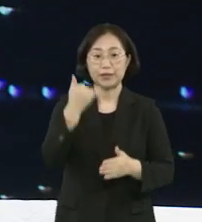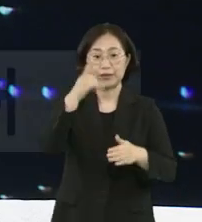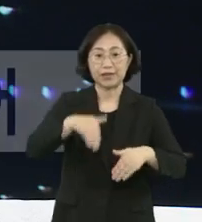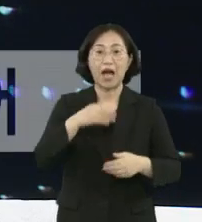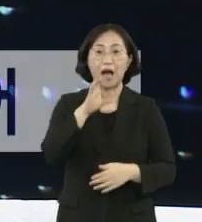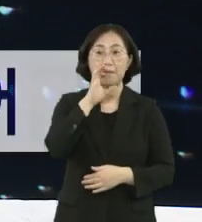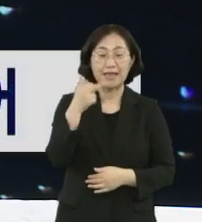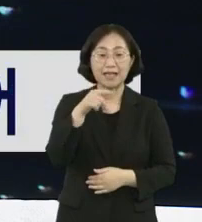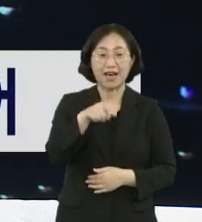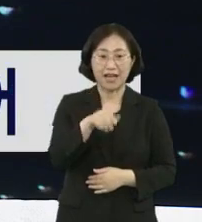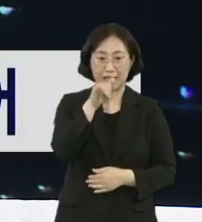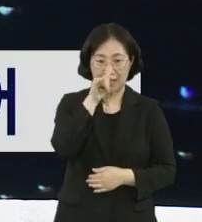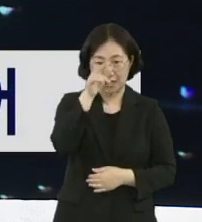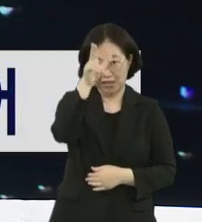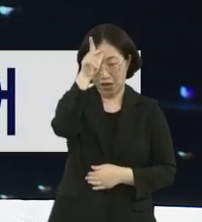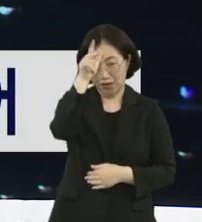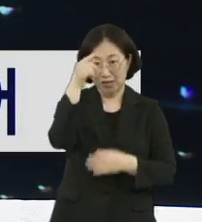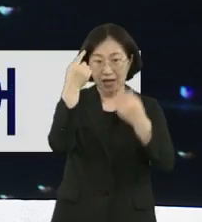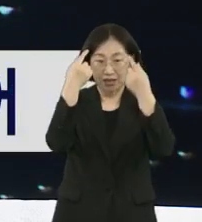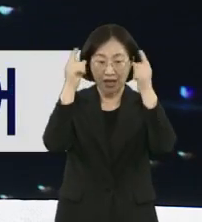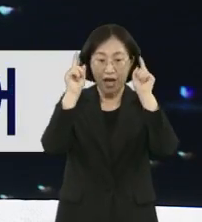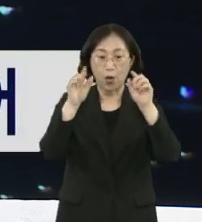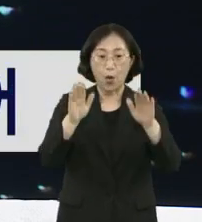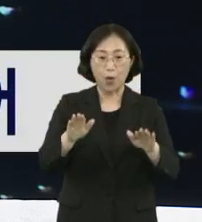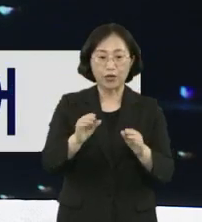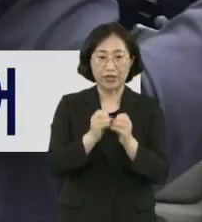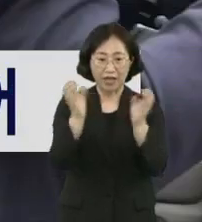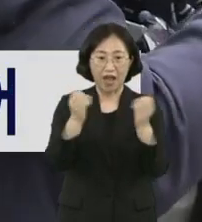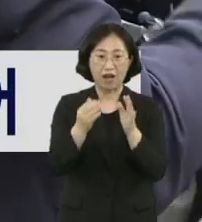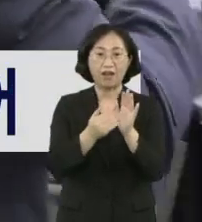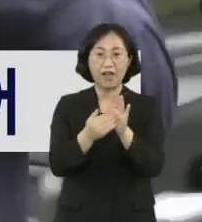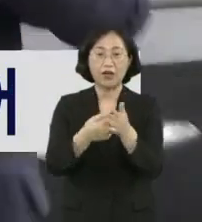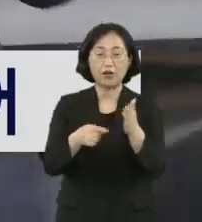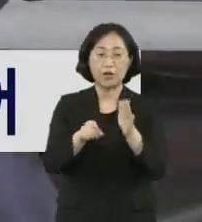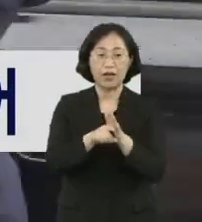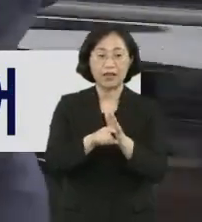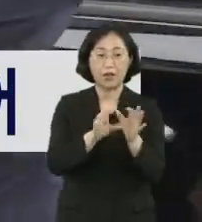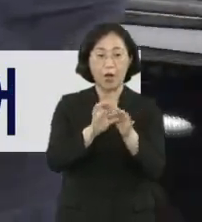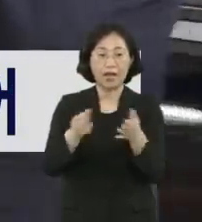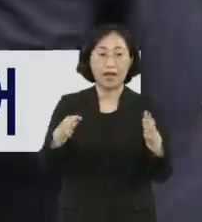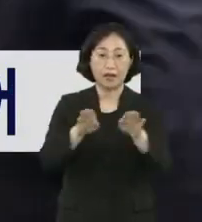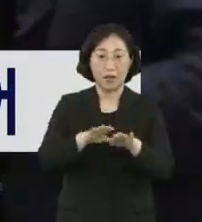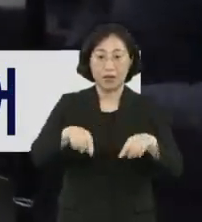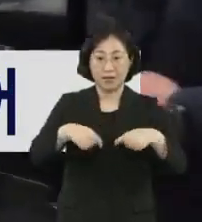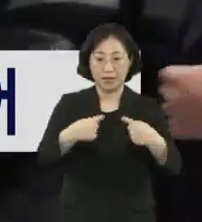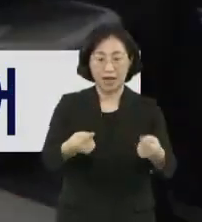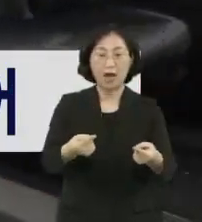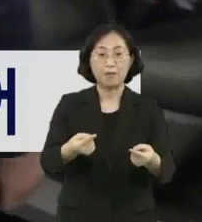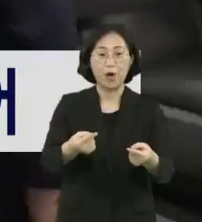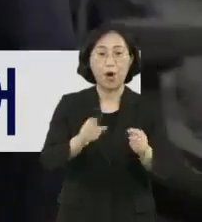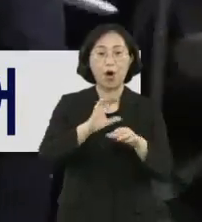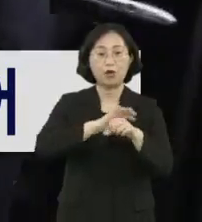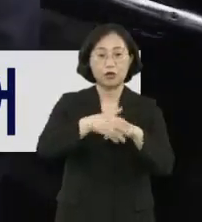충남 아산에 위치한 경찰대학은 오늘 각종 테러 대응을 위해 관계기관들이 참석한 가운데